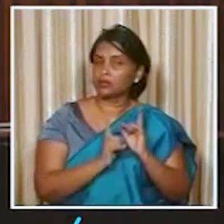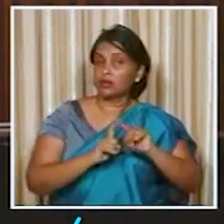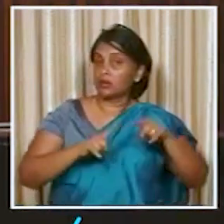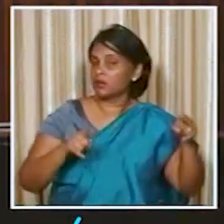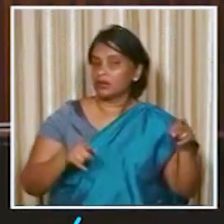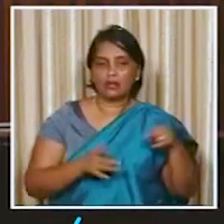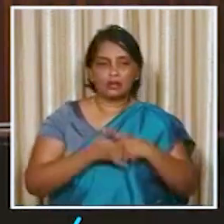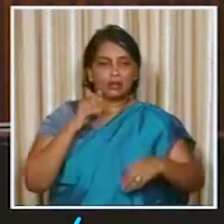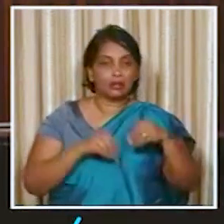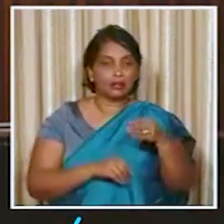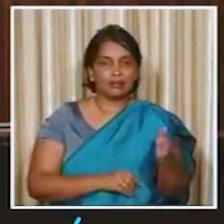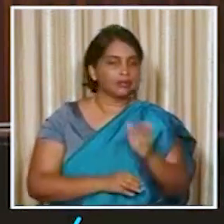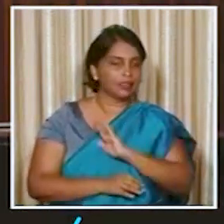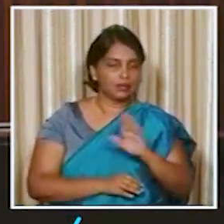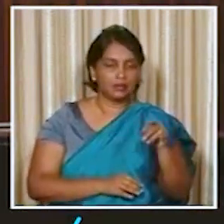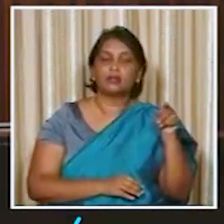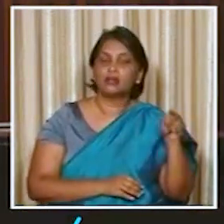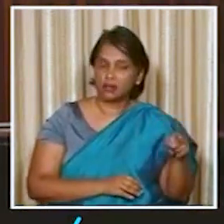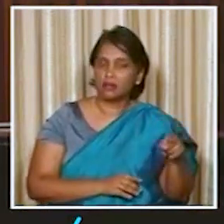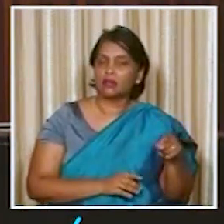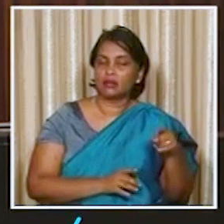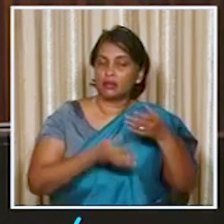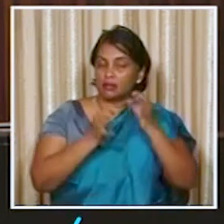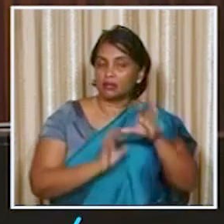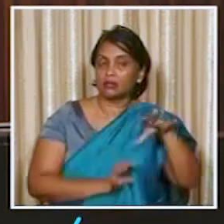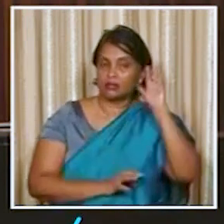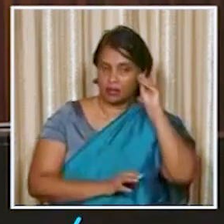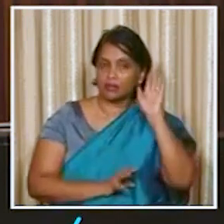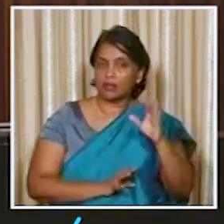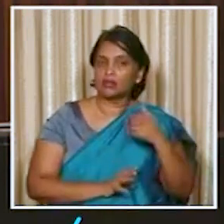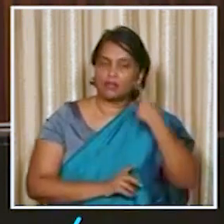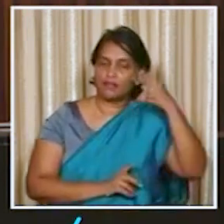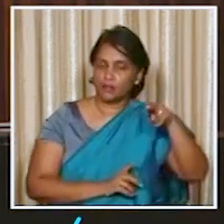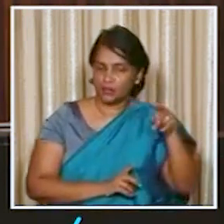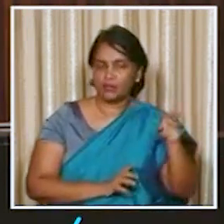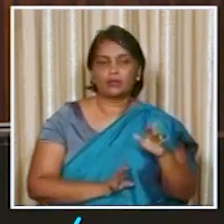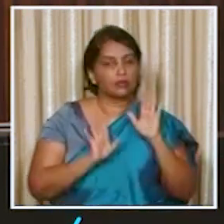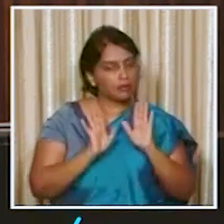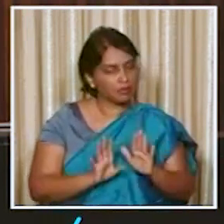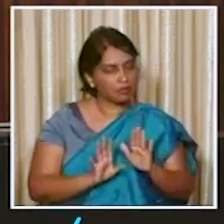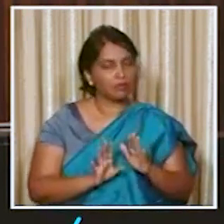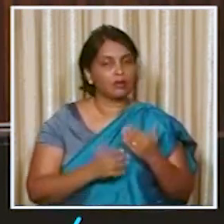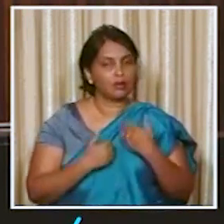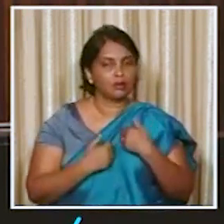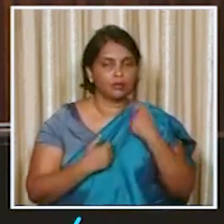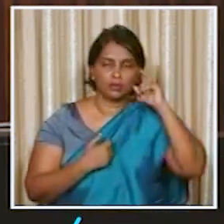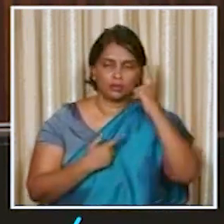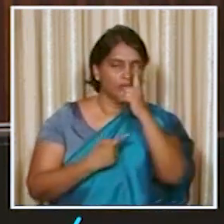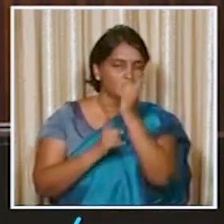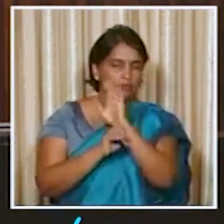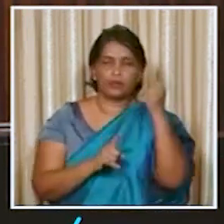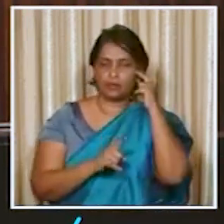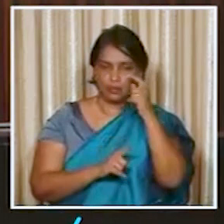කිසිවෙකුගේ දේශපාලන අතකොළුවක් නොවු බැවින් බව මැනවින් වටහාගත් නිසා මා විශ්වාස කරමි. එනමුත් මගේ කනස්සලට එකම